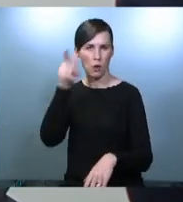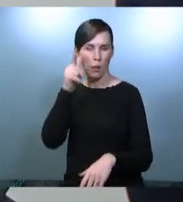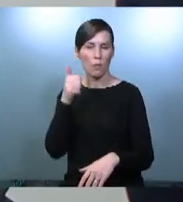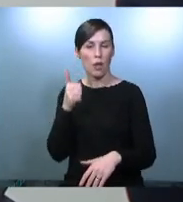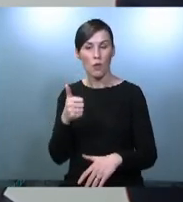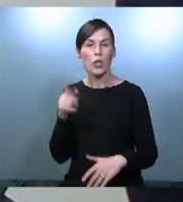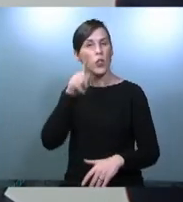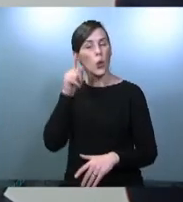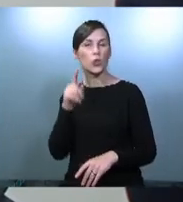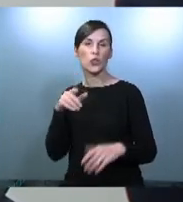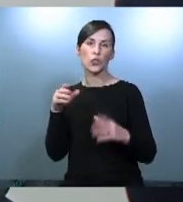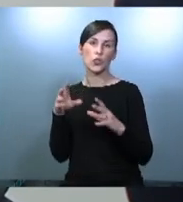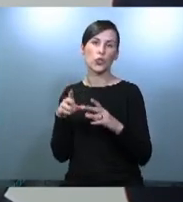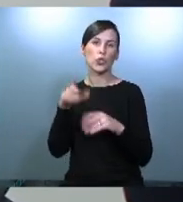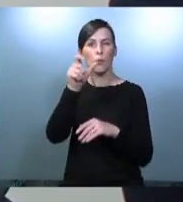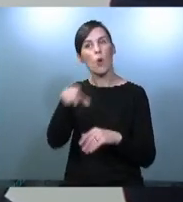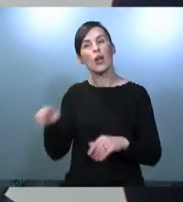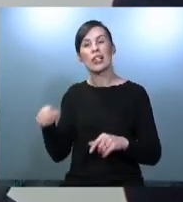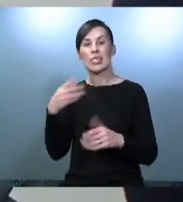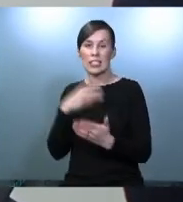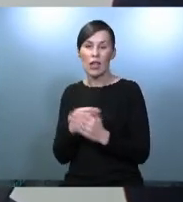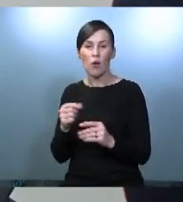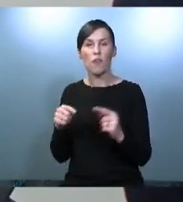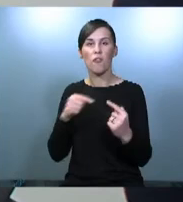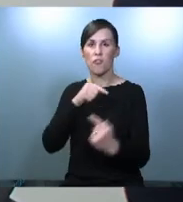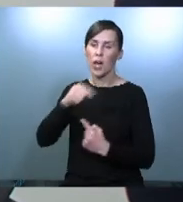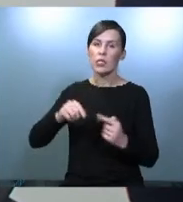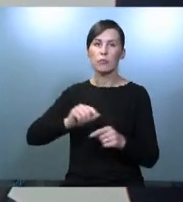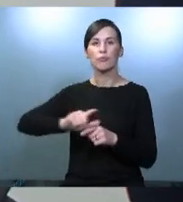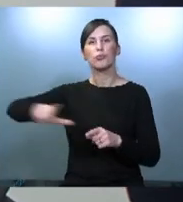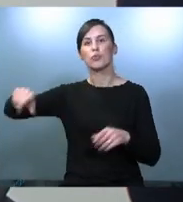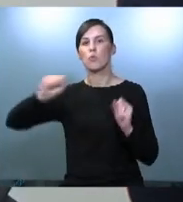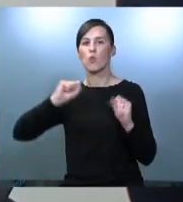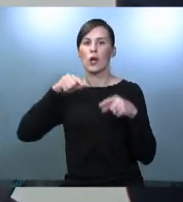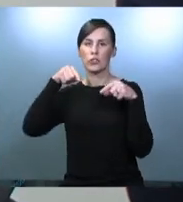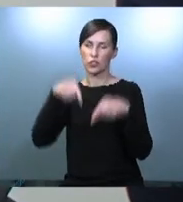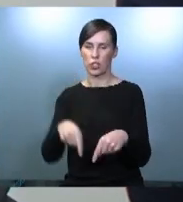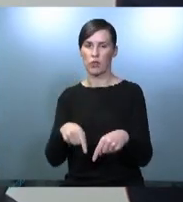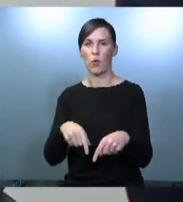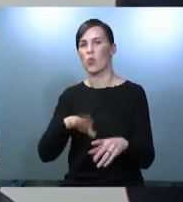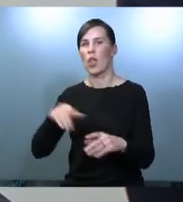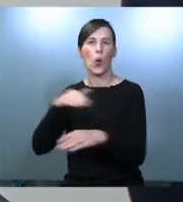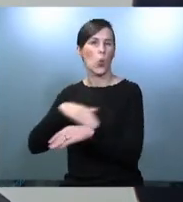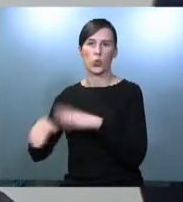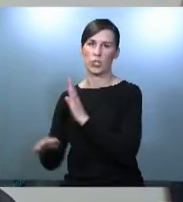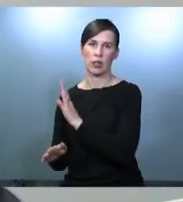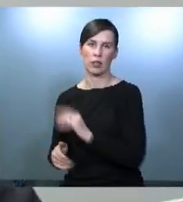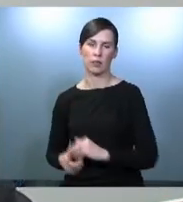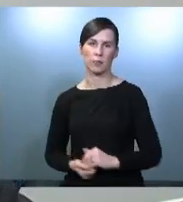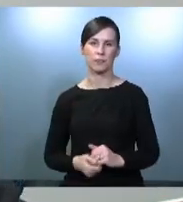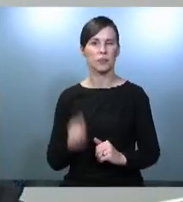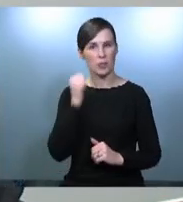pradėti verslą čia, o ne ieškoti geresnių sąlygų didmiesčiuose ar užsienyje. Ačiū Arūnui